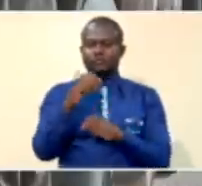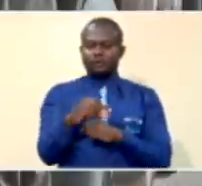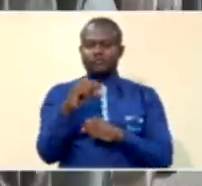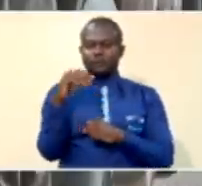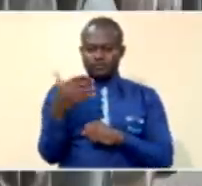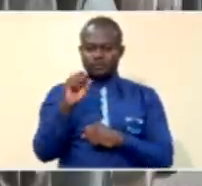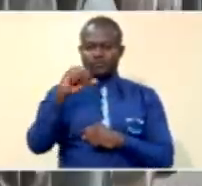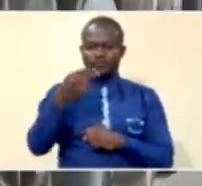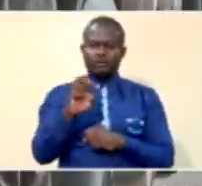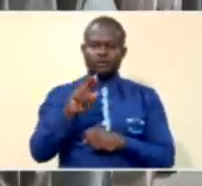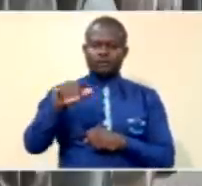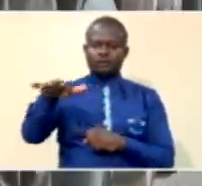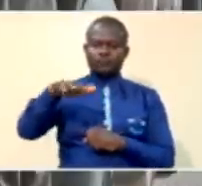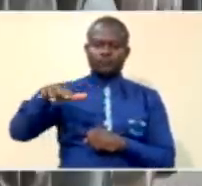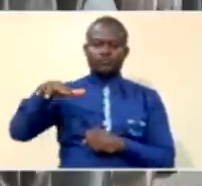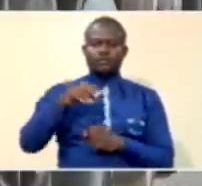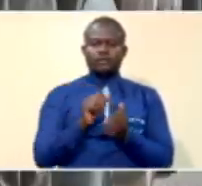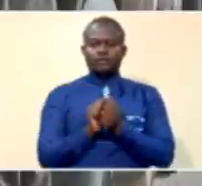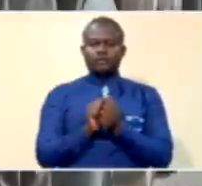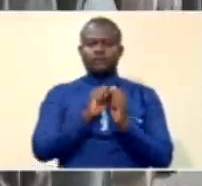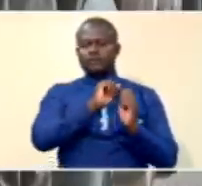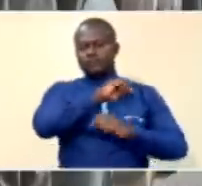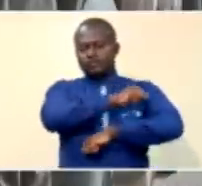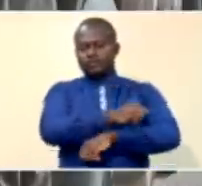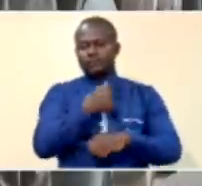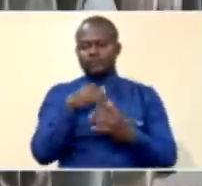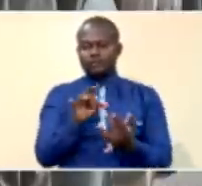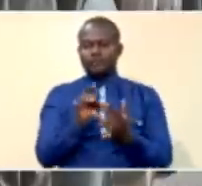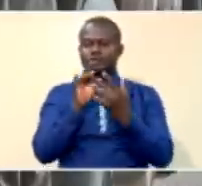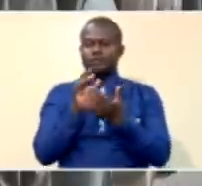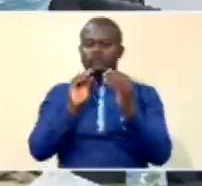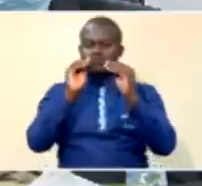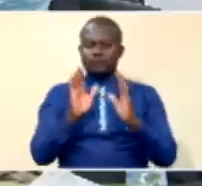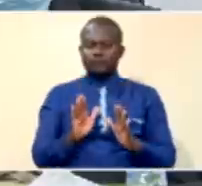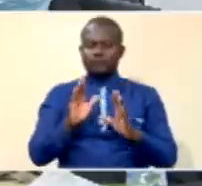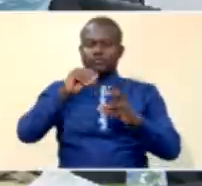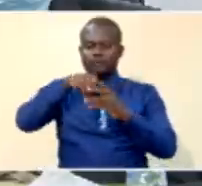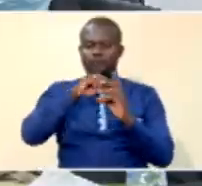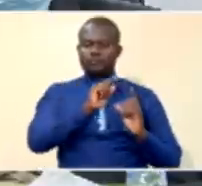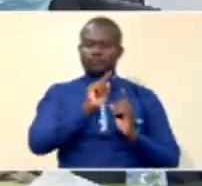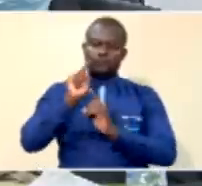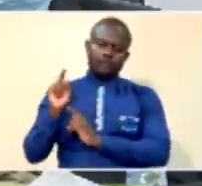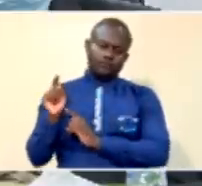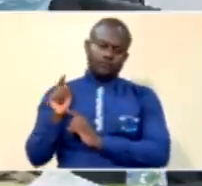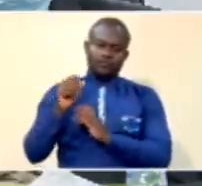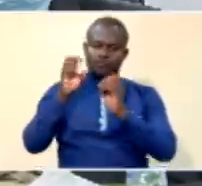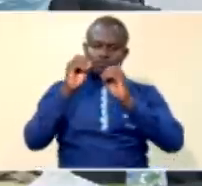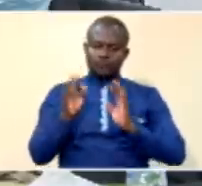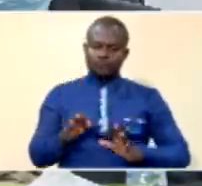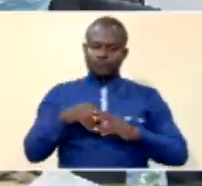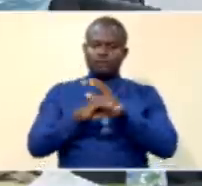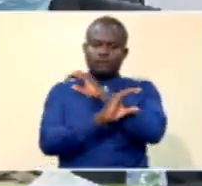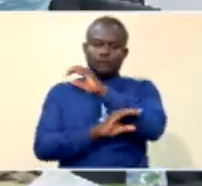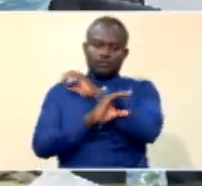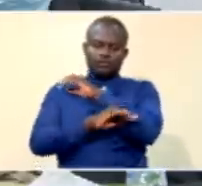riri Nouakchott ni ishuri rifite umwihariko kuba ryigishirizwaho abasirikare bo ku rwego rwa ofisiye bo mu bihugu